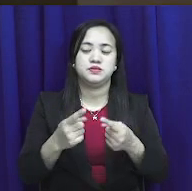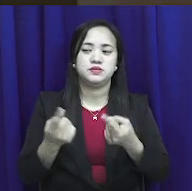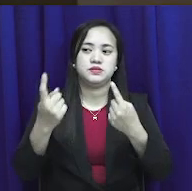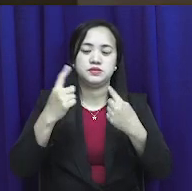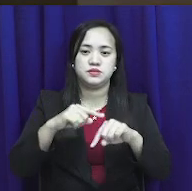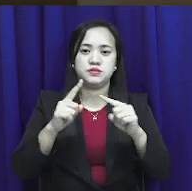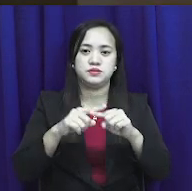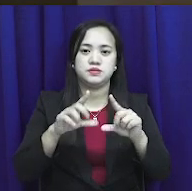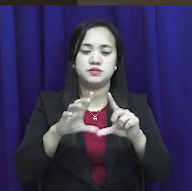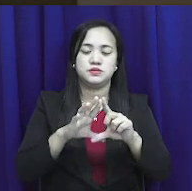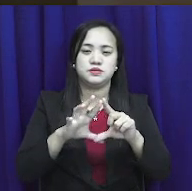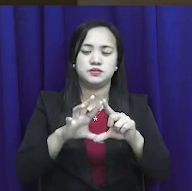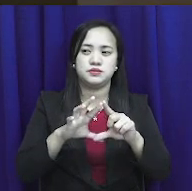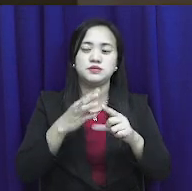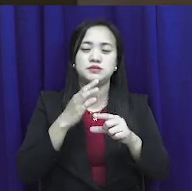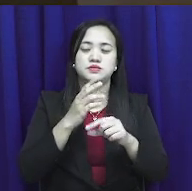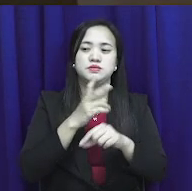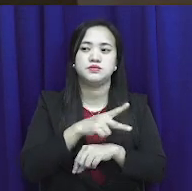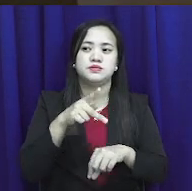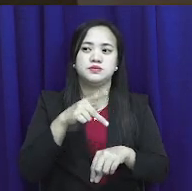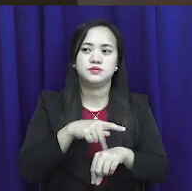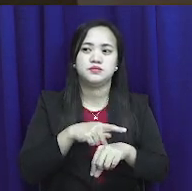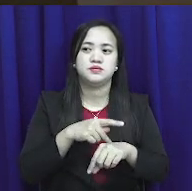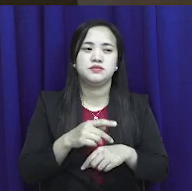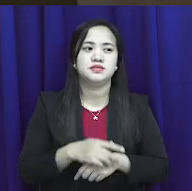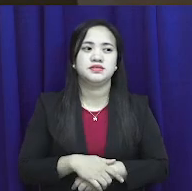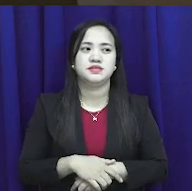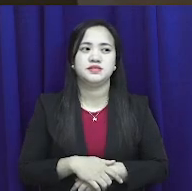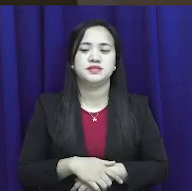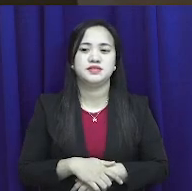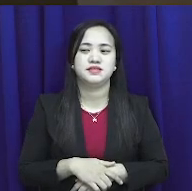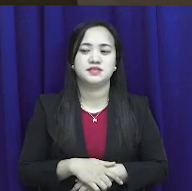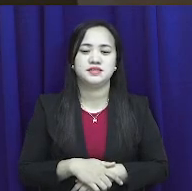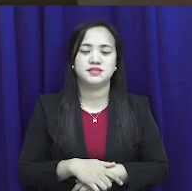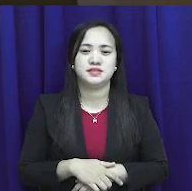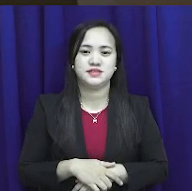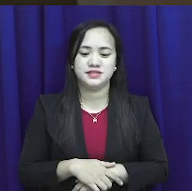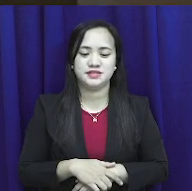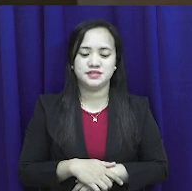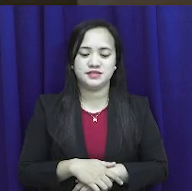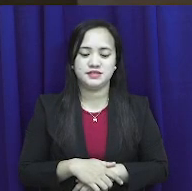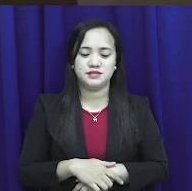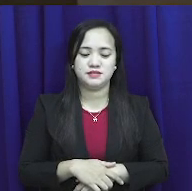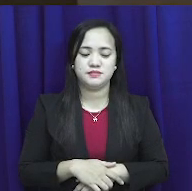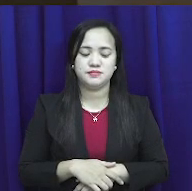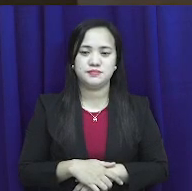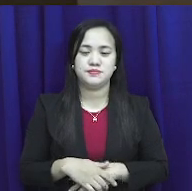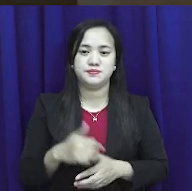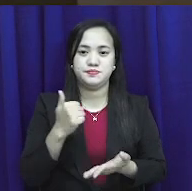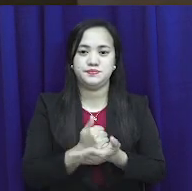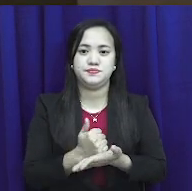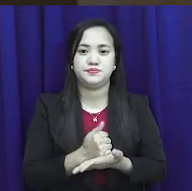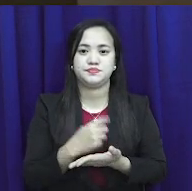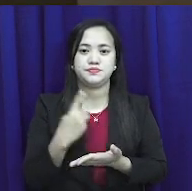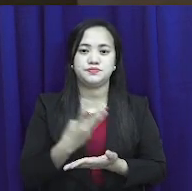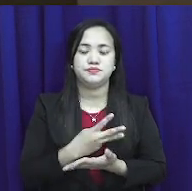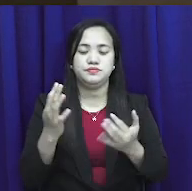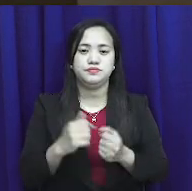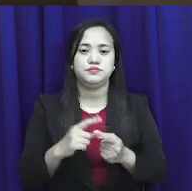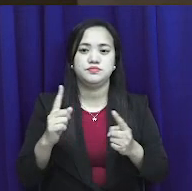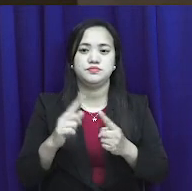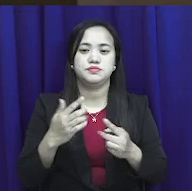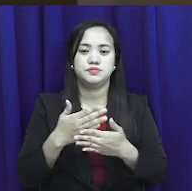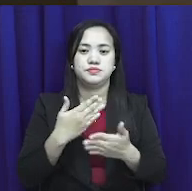ka dito sa CSI Syempre kadugo mo na to Yeah amen amen and of course babalik po tayo muli sa atin